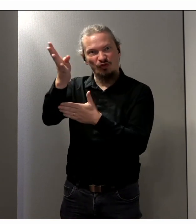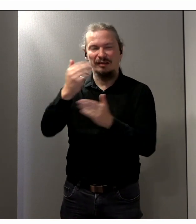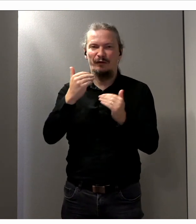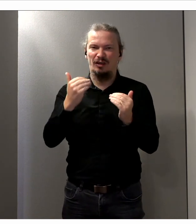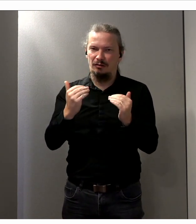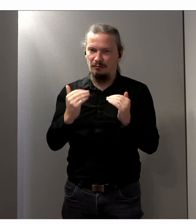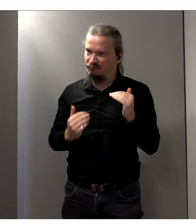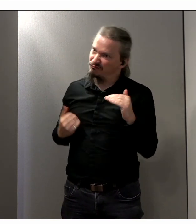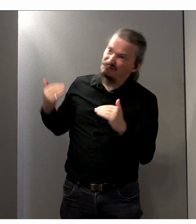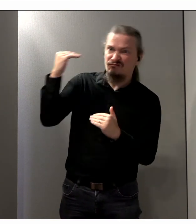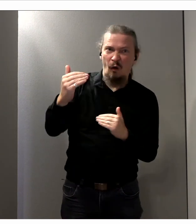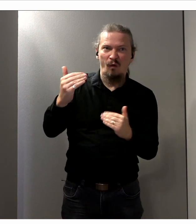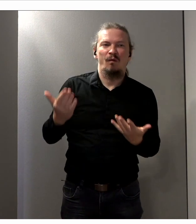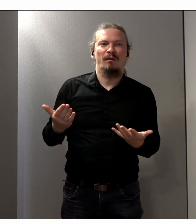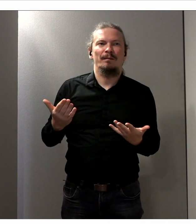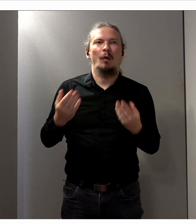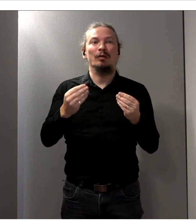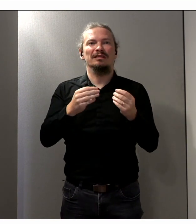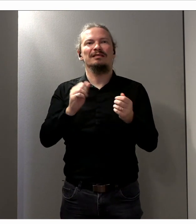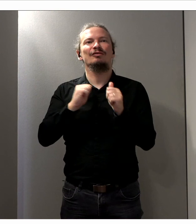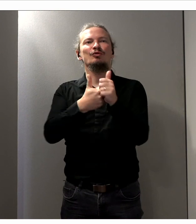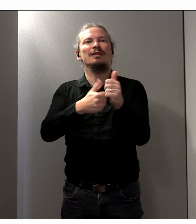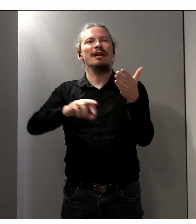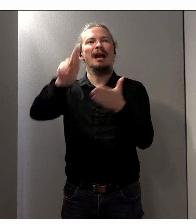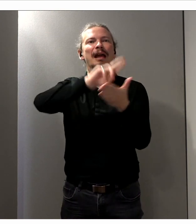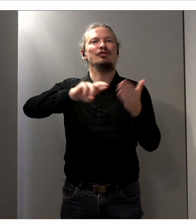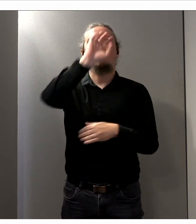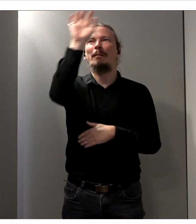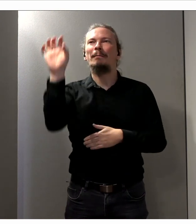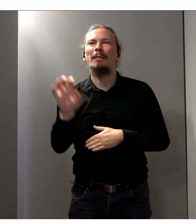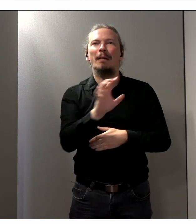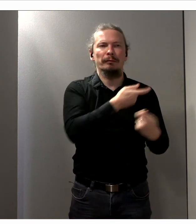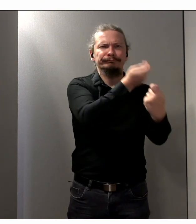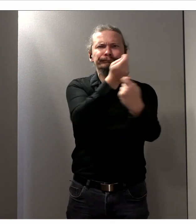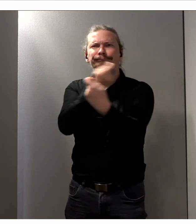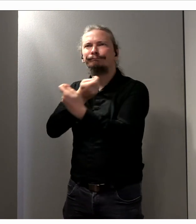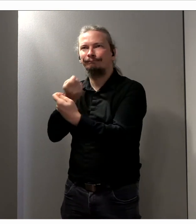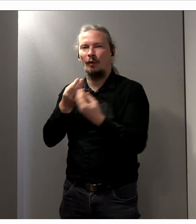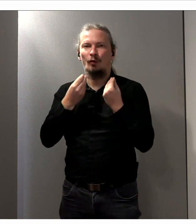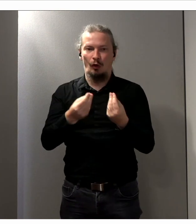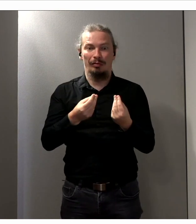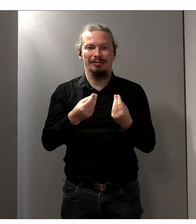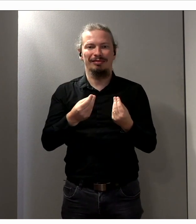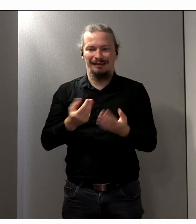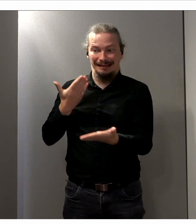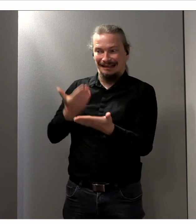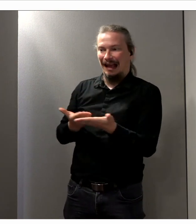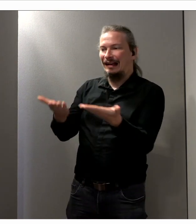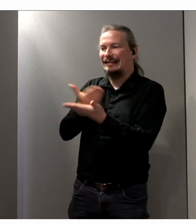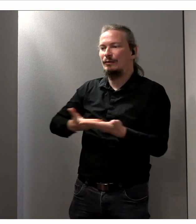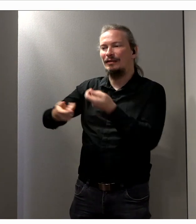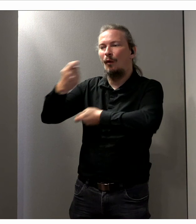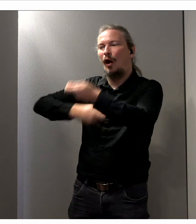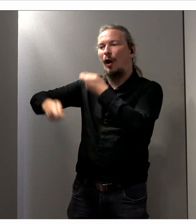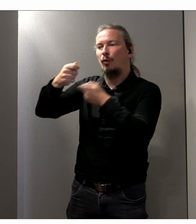étape supérieure et se régionaliser pour étendre cette alternative au classique marché